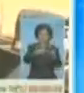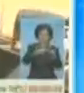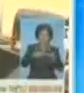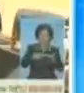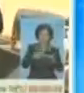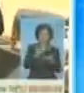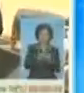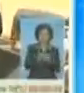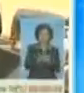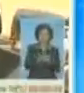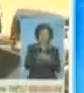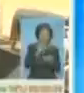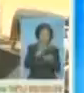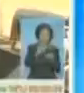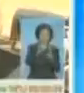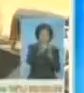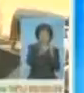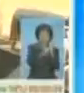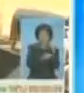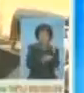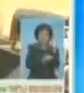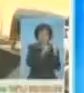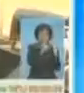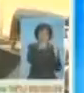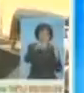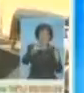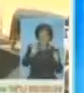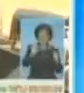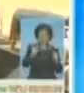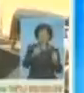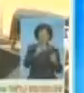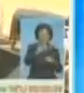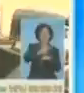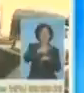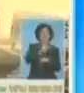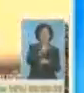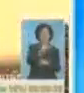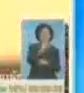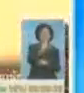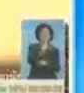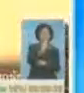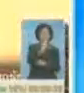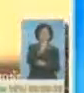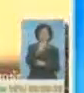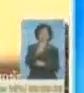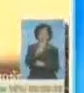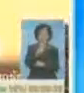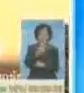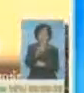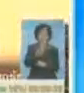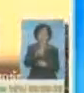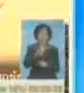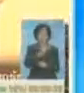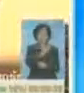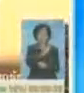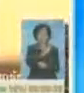ยียวยายังไงอ่ะคุณเฉลิมพูดแก้เกี้ยวหรือเปล่าคุณเฉลิมพูดพลาดไปจากเมื่อวานนี้หรือเปล่านะ